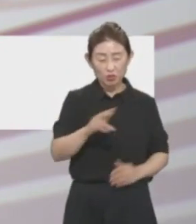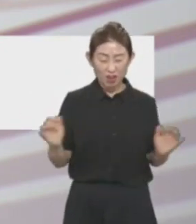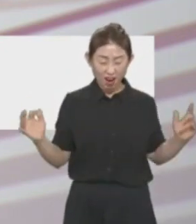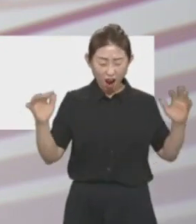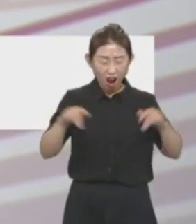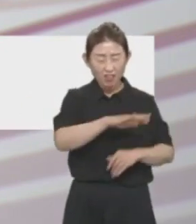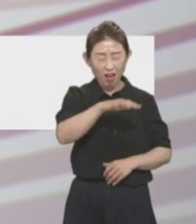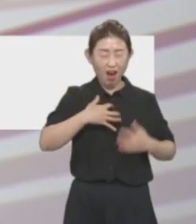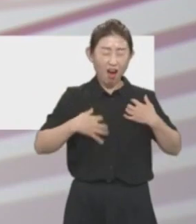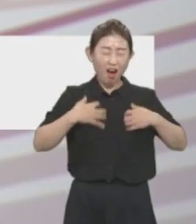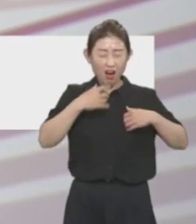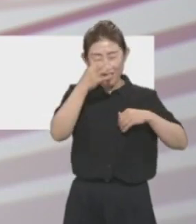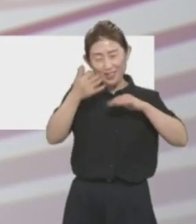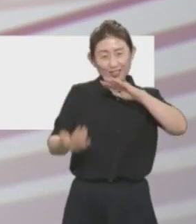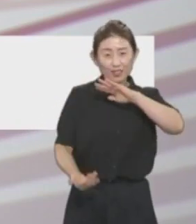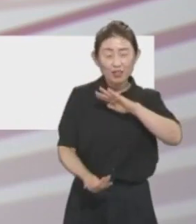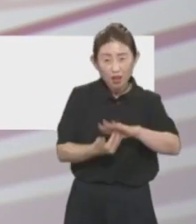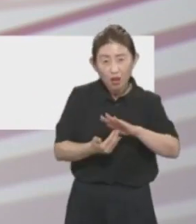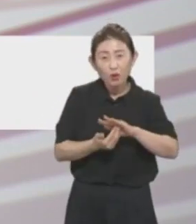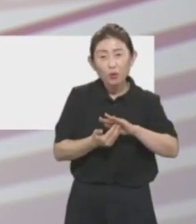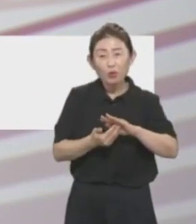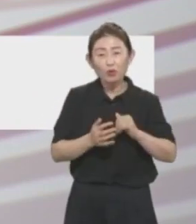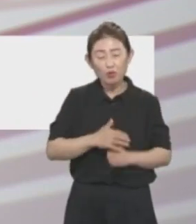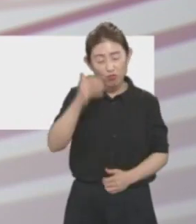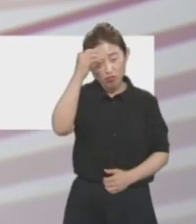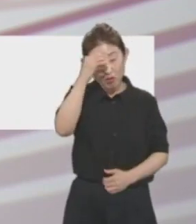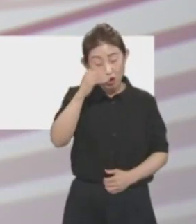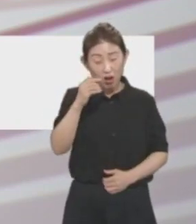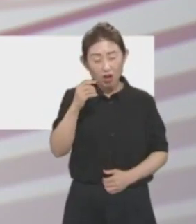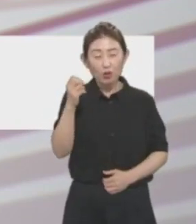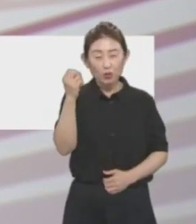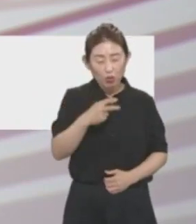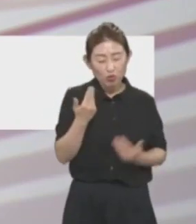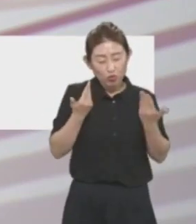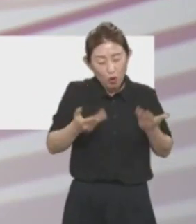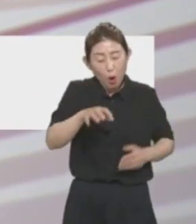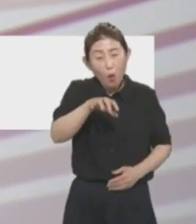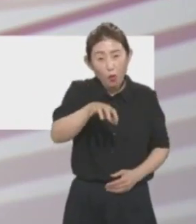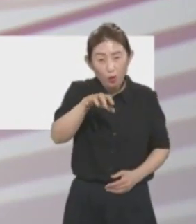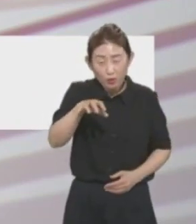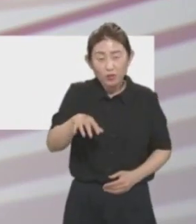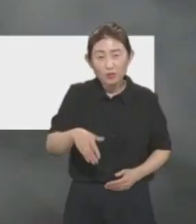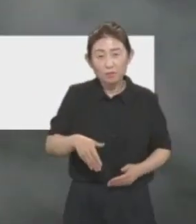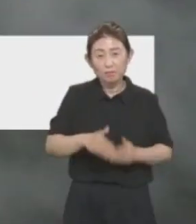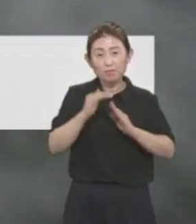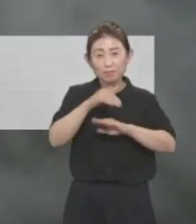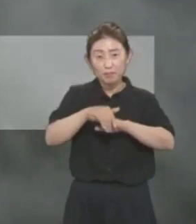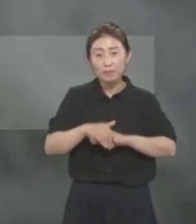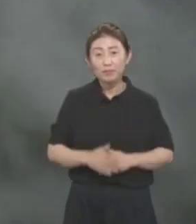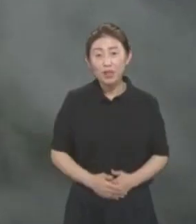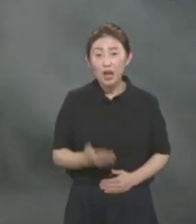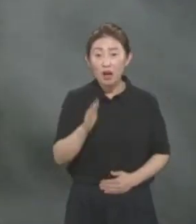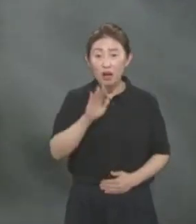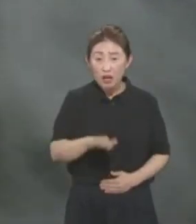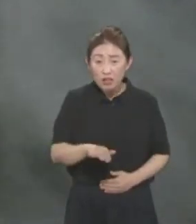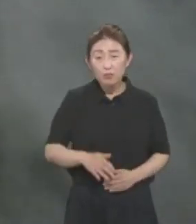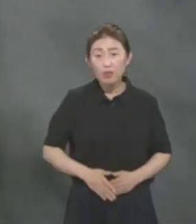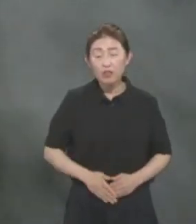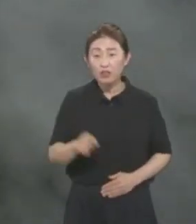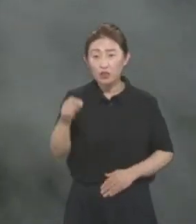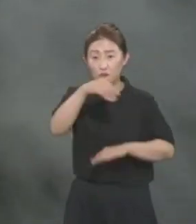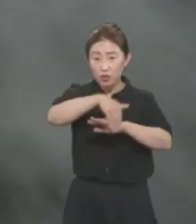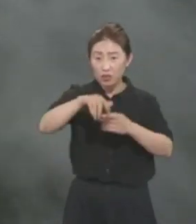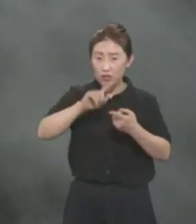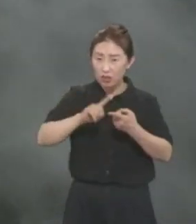거리가 많은 꿀잼 도시, 관광 휴양 도시도 함께 병행하도록 만들어 가겠습니다. 하지만 보물산